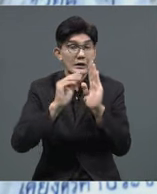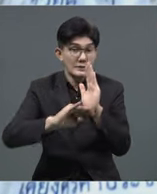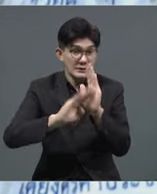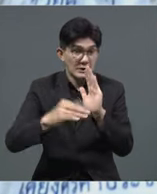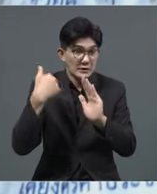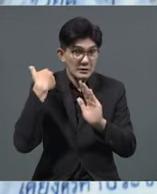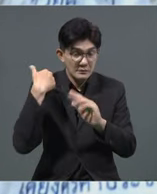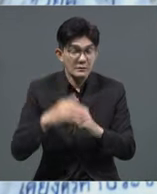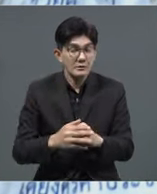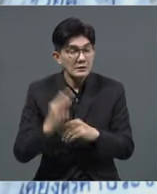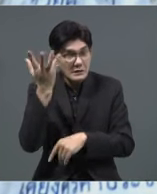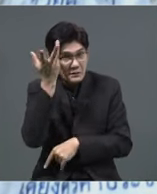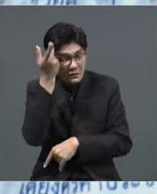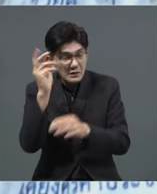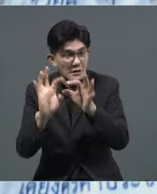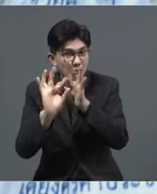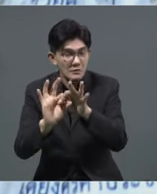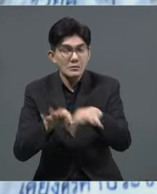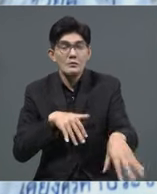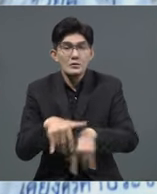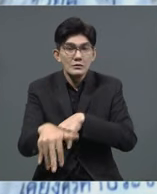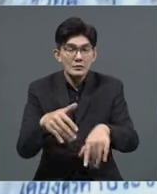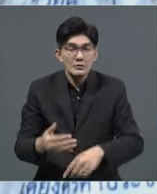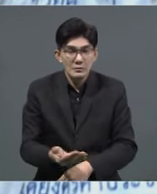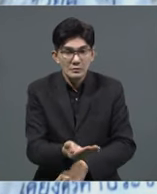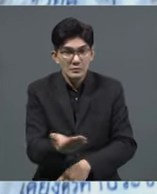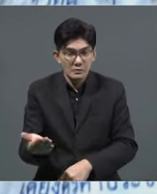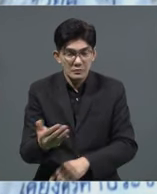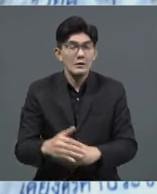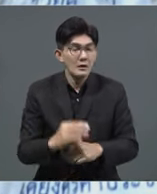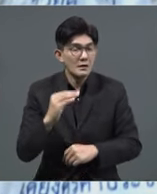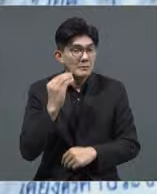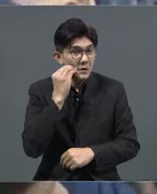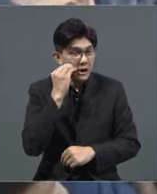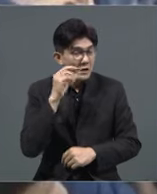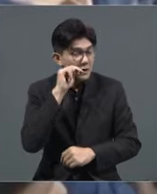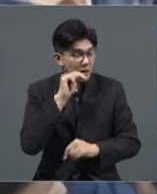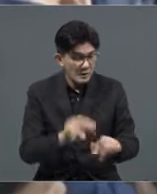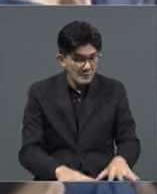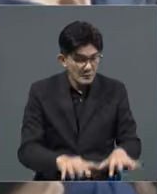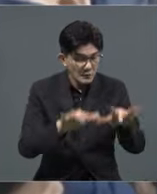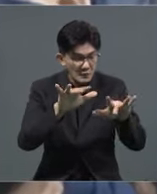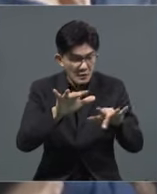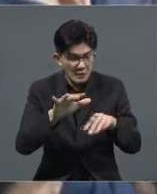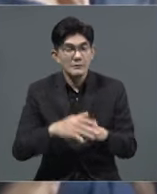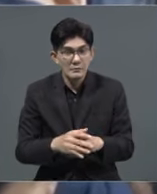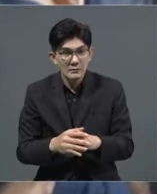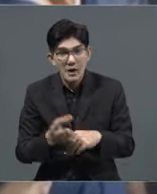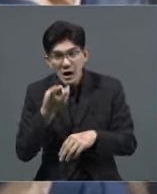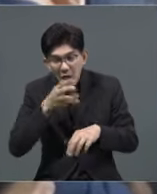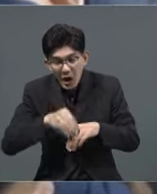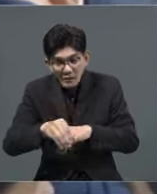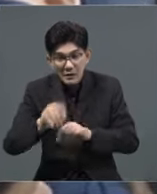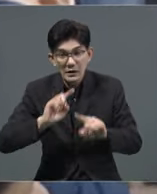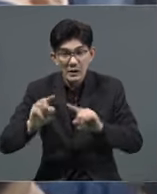กับมีความกังวลถึงพี่น้องเนาะค่ะที่บ้านตามท่วมนะคะเลือกสวนไร่หน้าเนาะค่ะพื้นที่การเกษ